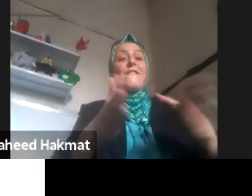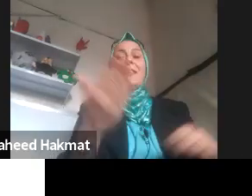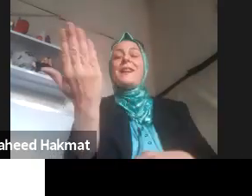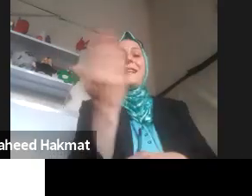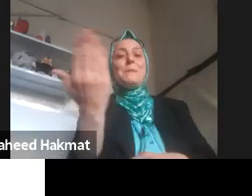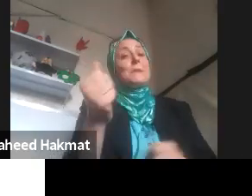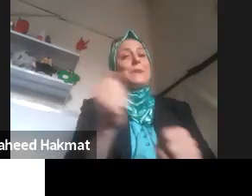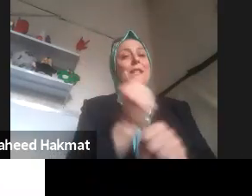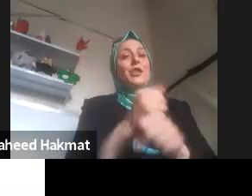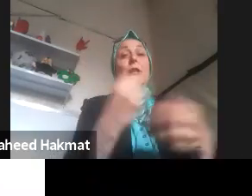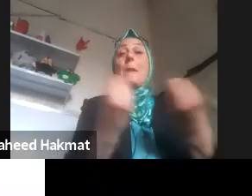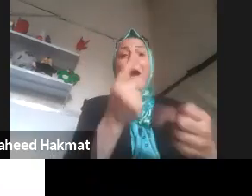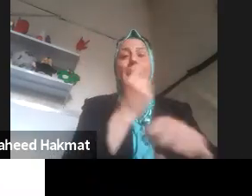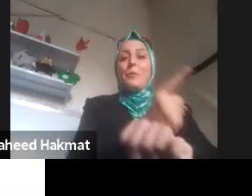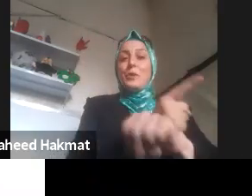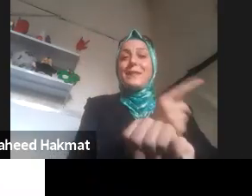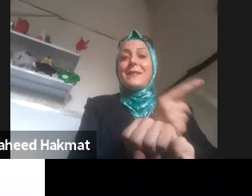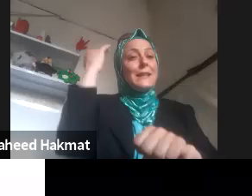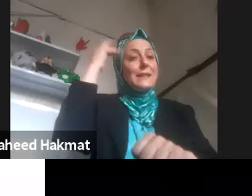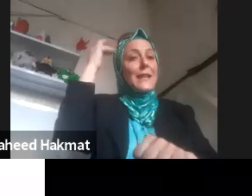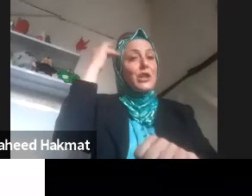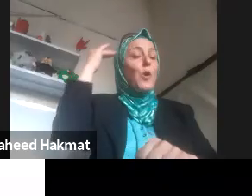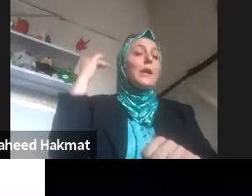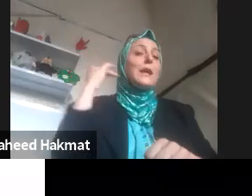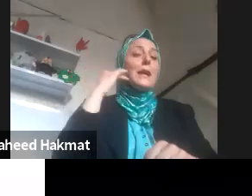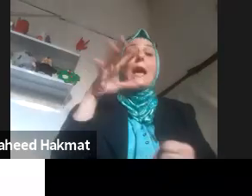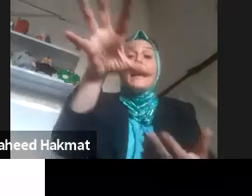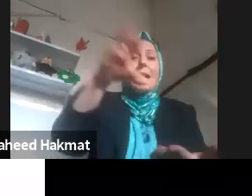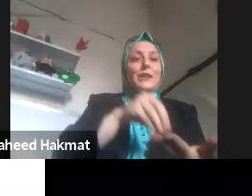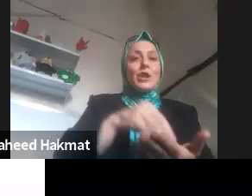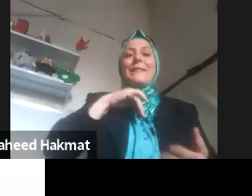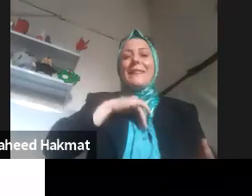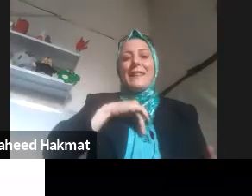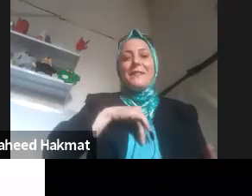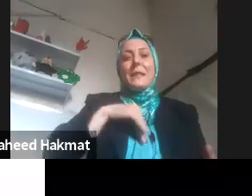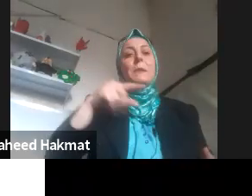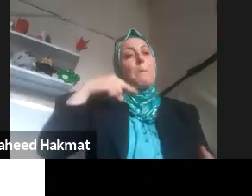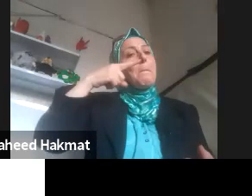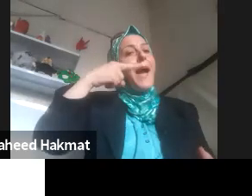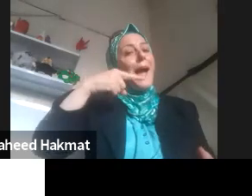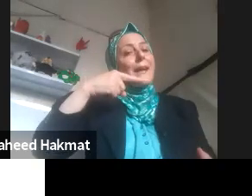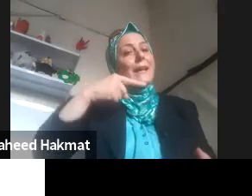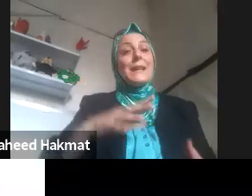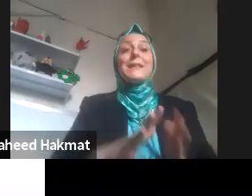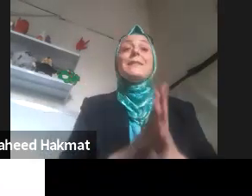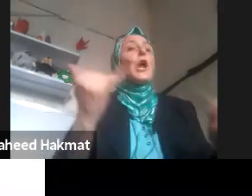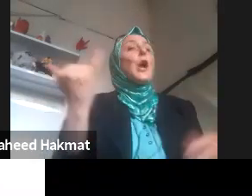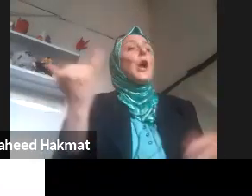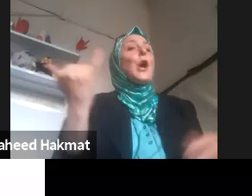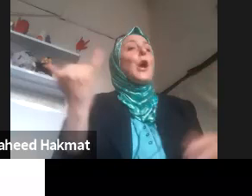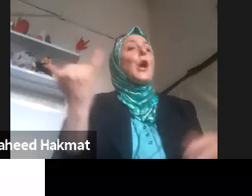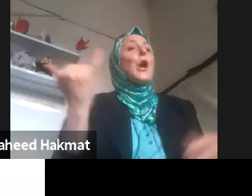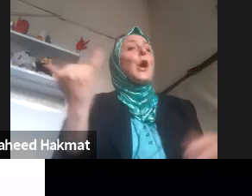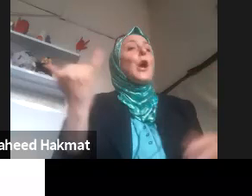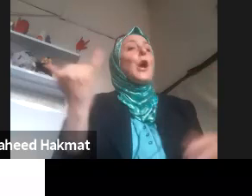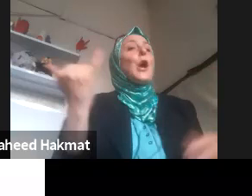مع العاملين والمعلمين لتلبية الاحتياجات النفسية. زي ما حكينا كثير مهم نشتغل مع العاملين بهذا